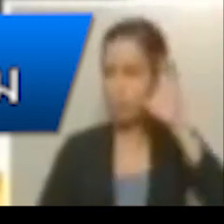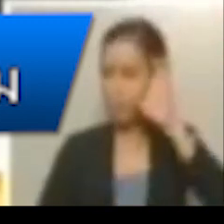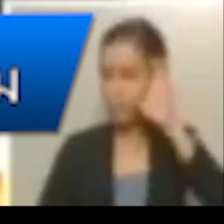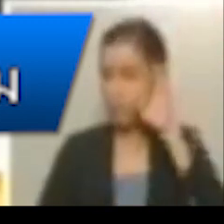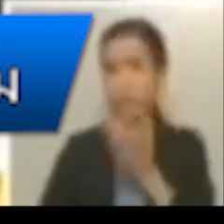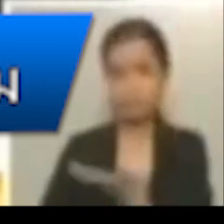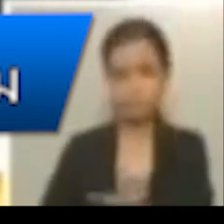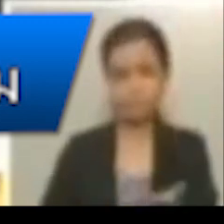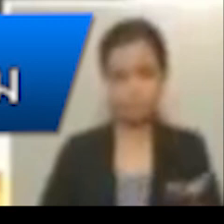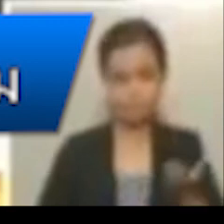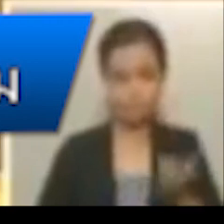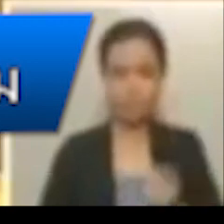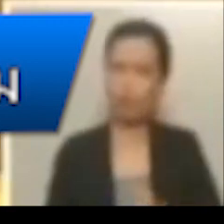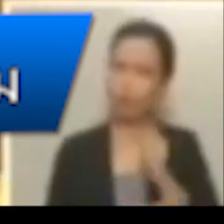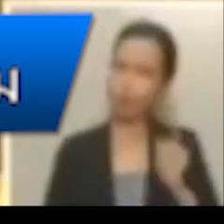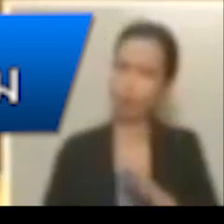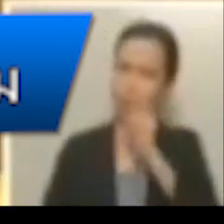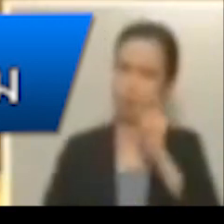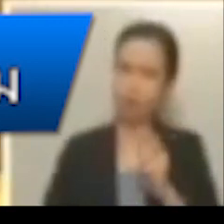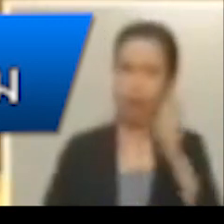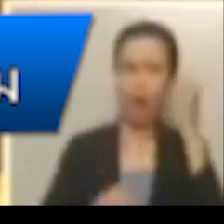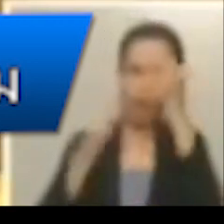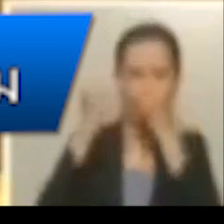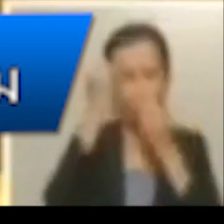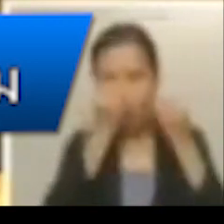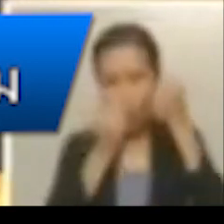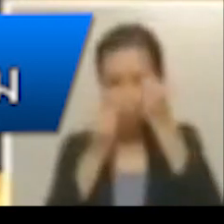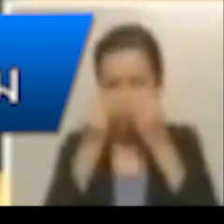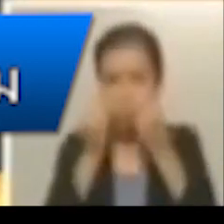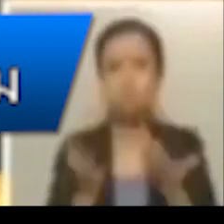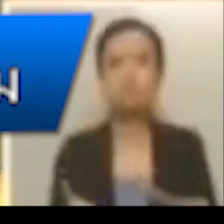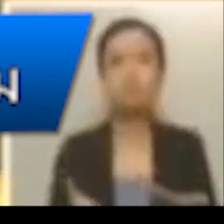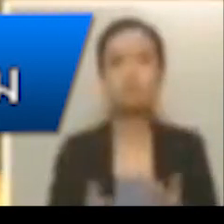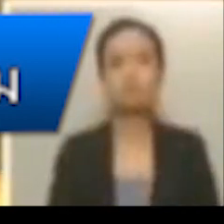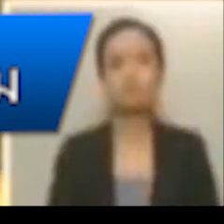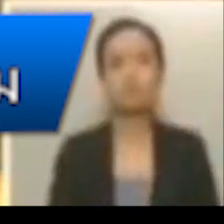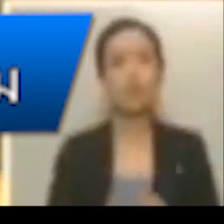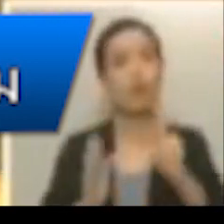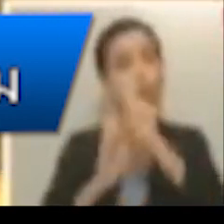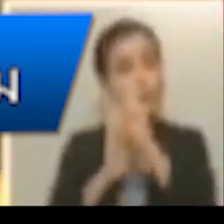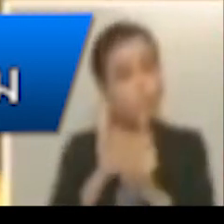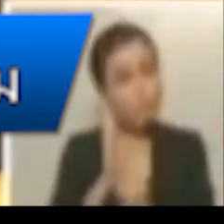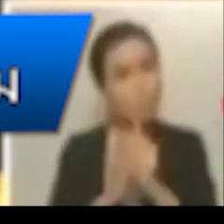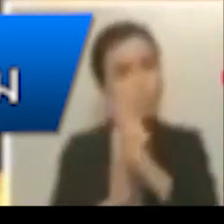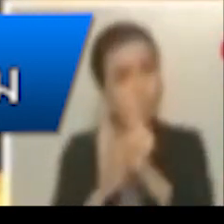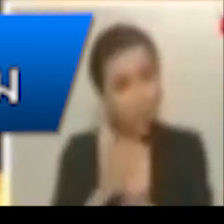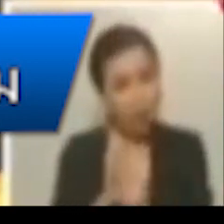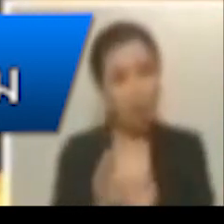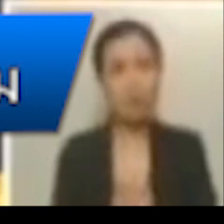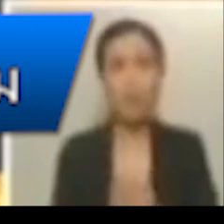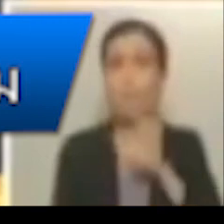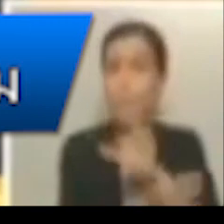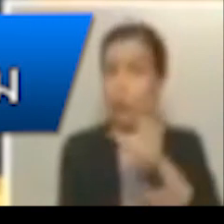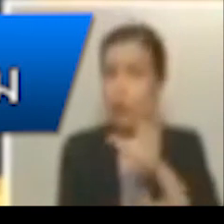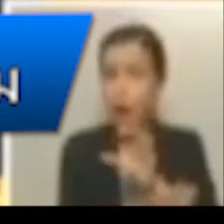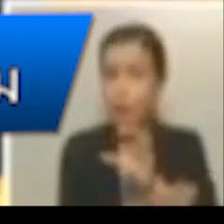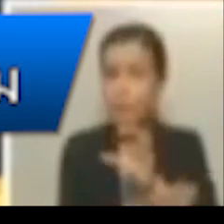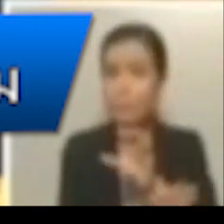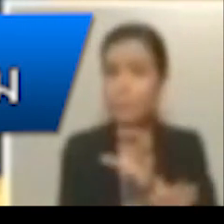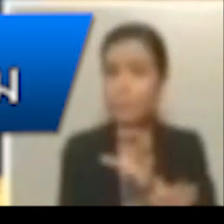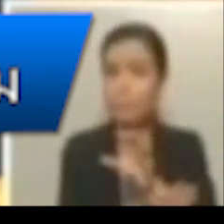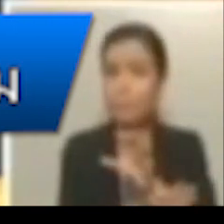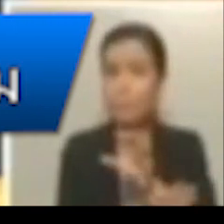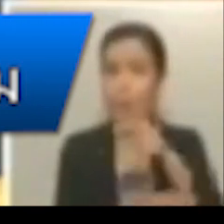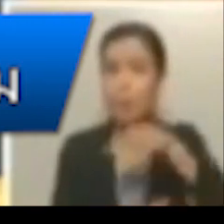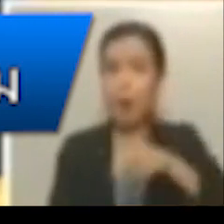นยังสงสัยและอาจจะสับสนจากการใช้กฎหมายนะครับแล้วก็การบังคับใช้กฎหมายตามพรบ.คอมพิว